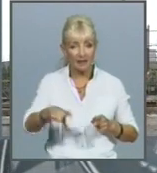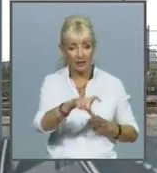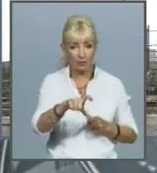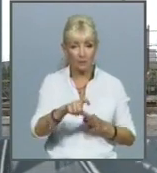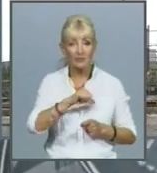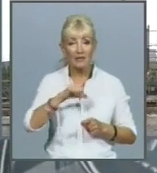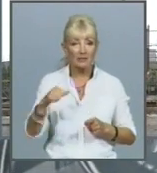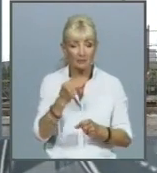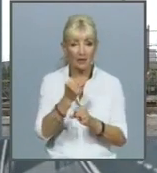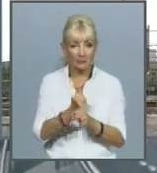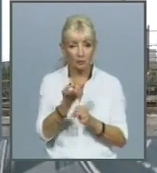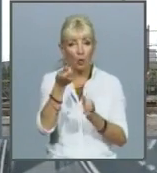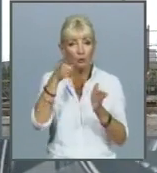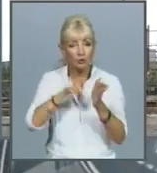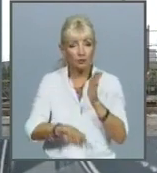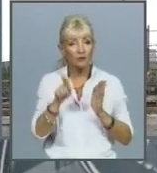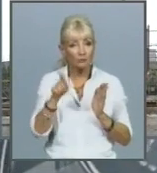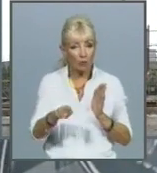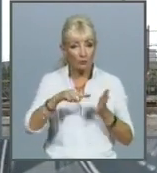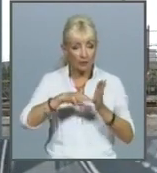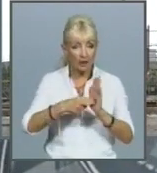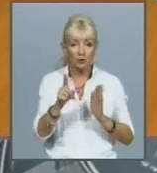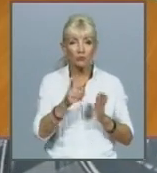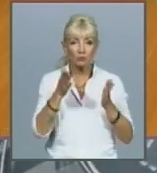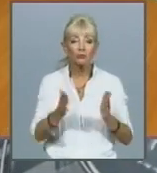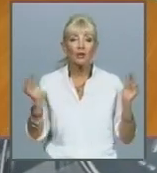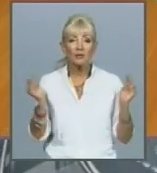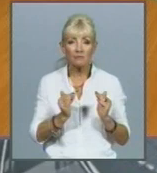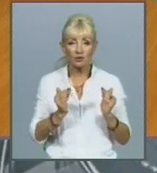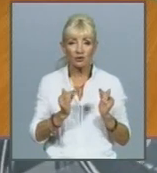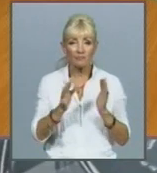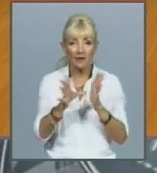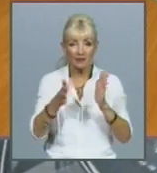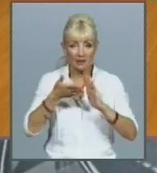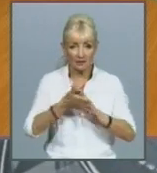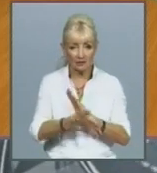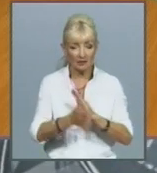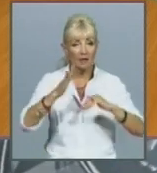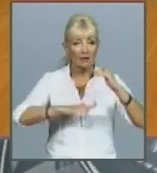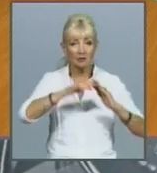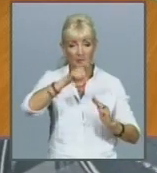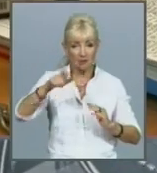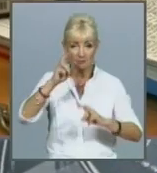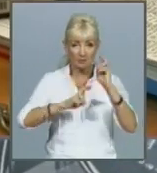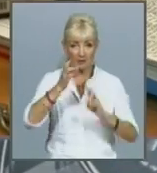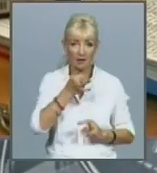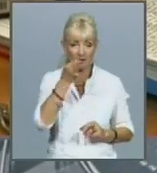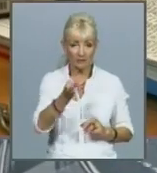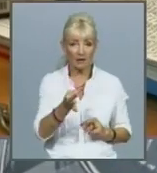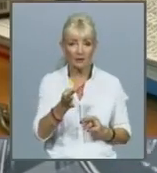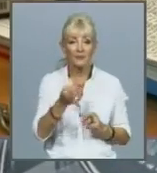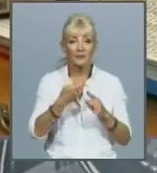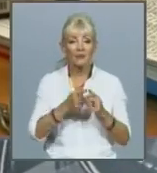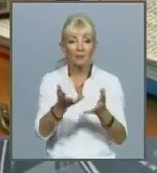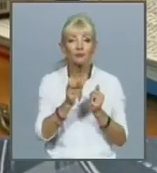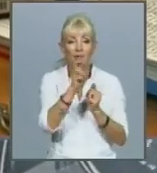станет удешевиться в том плане, что будет меньше энергозатрат. Фахівці підприємства зазначають, процес